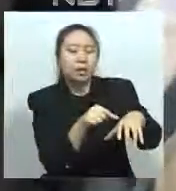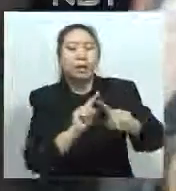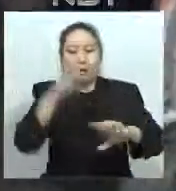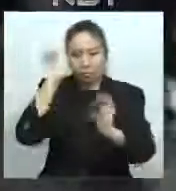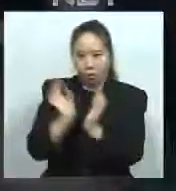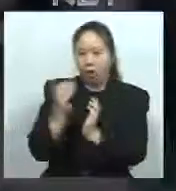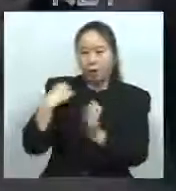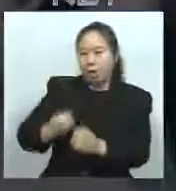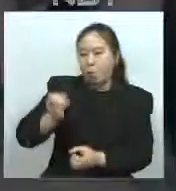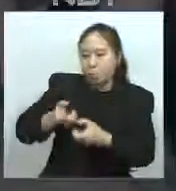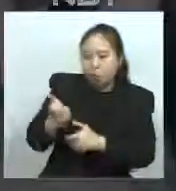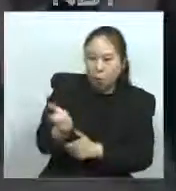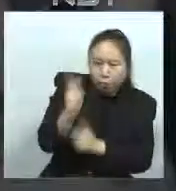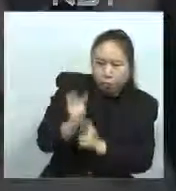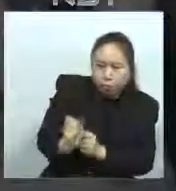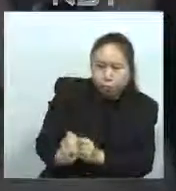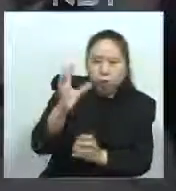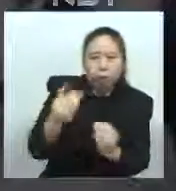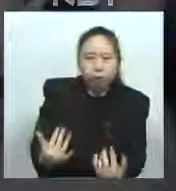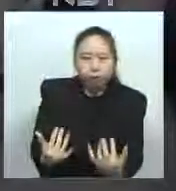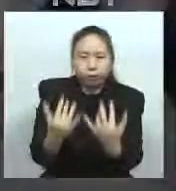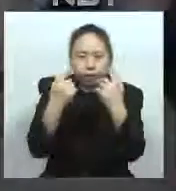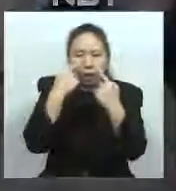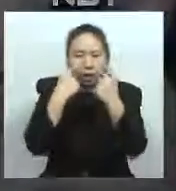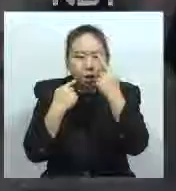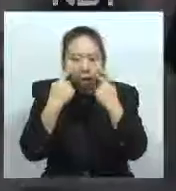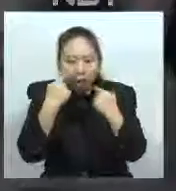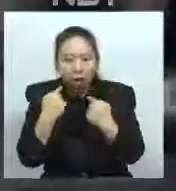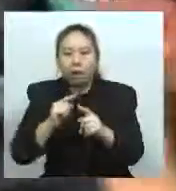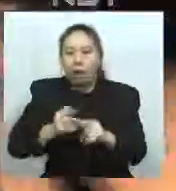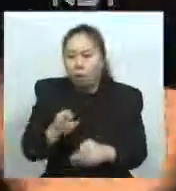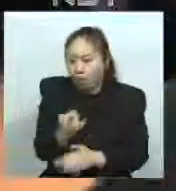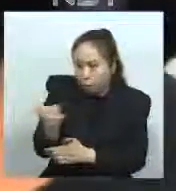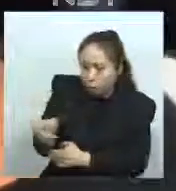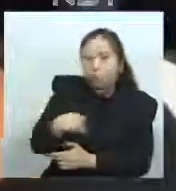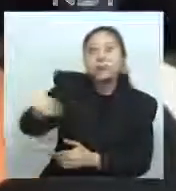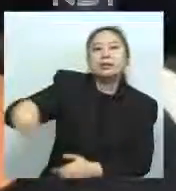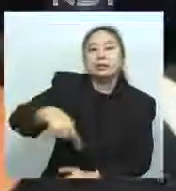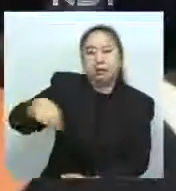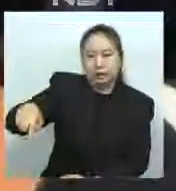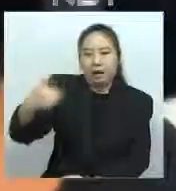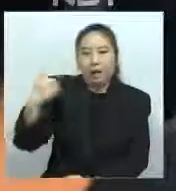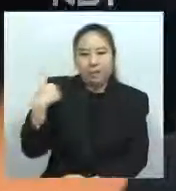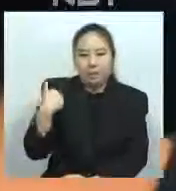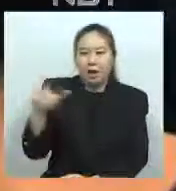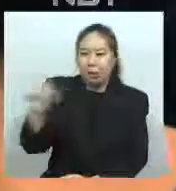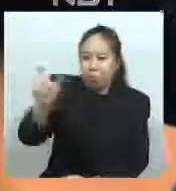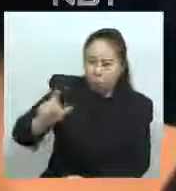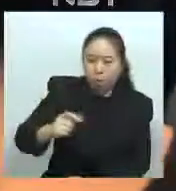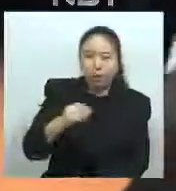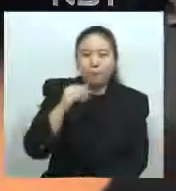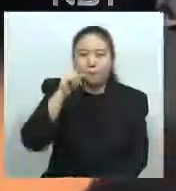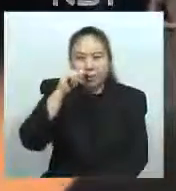ช้แก๊สน้ำตาและกระสุนยางยิงใส่กลุ่มผู้ชุมนุมรวมถึงมีการใช้สเปรย์พริกไทยและกระบอง